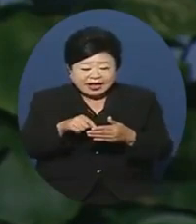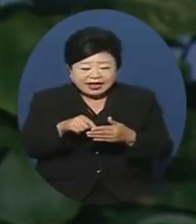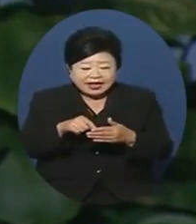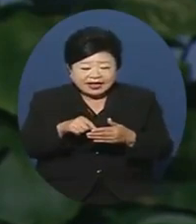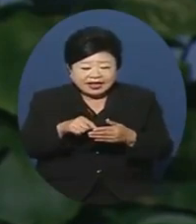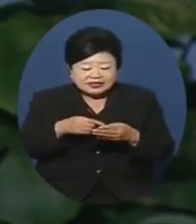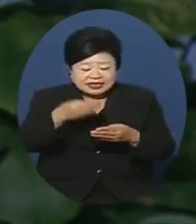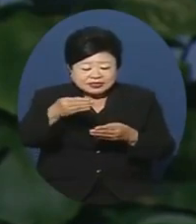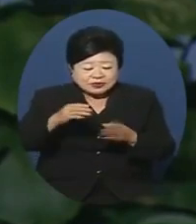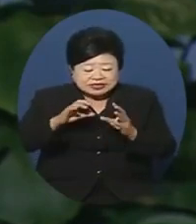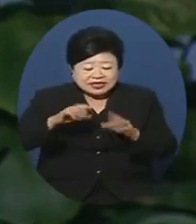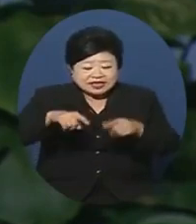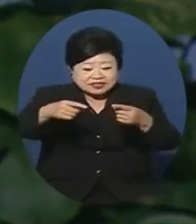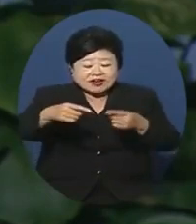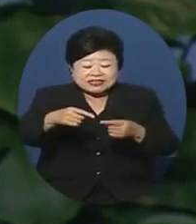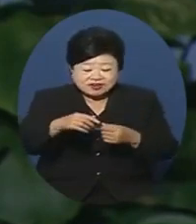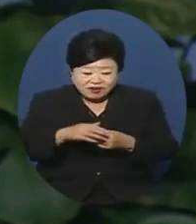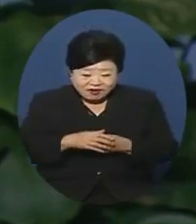들어가서